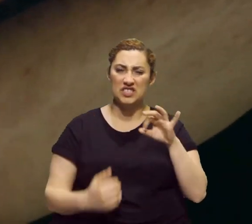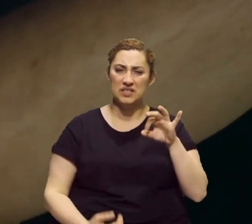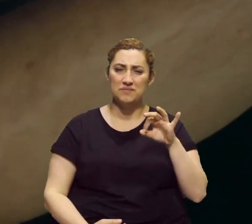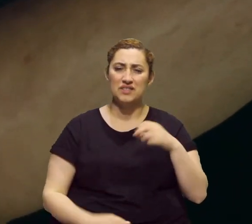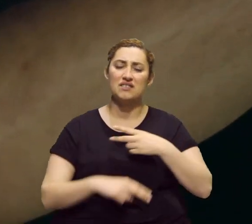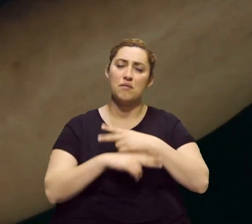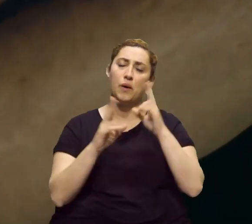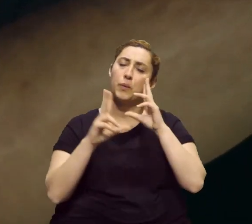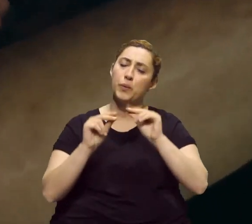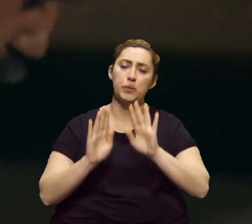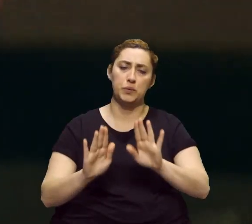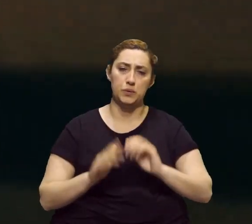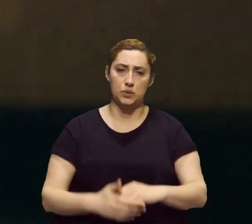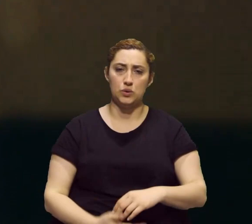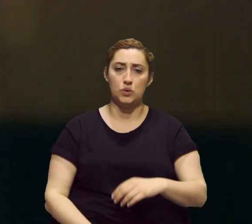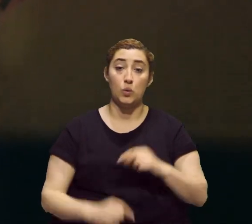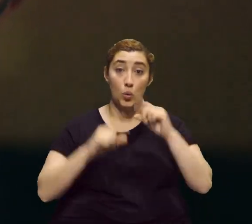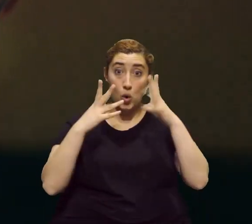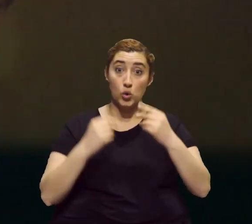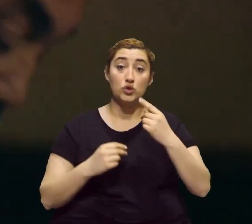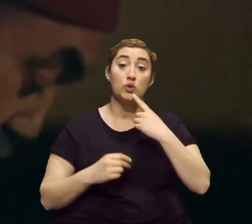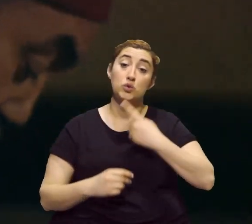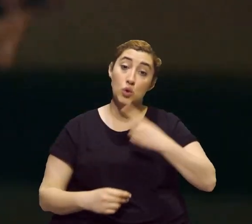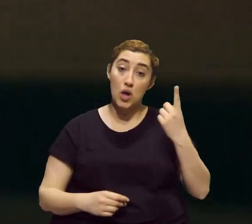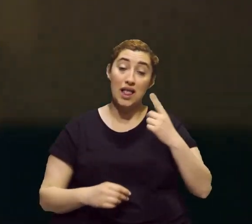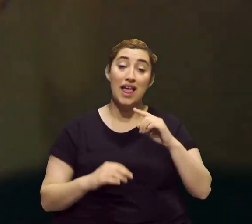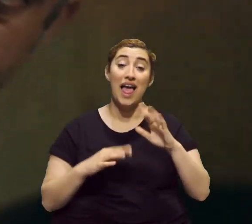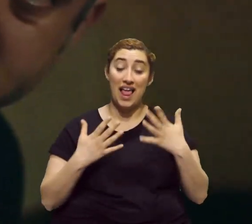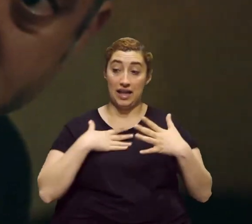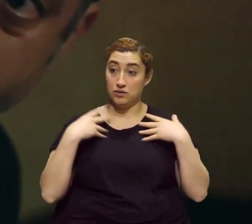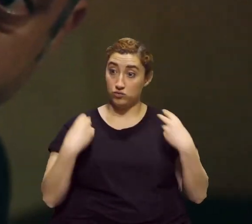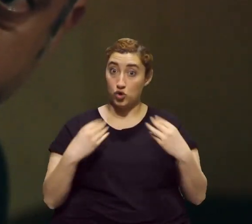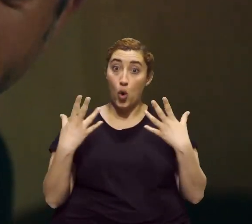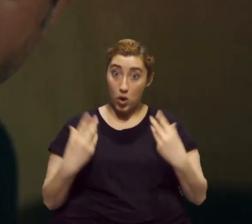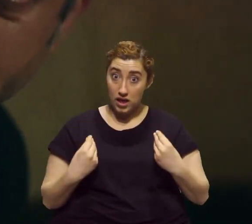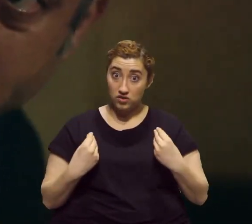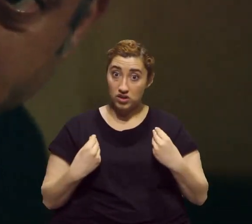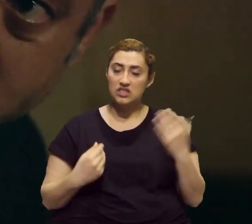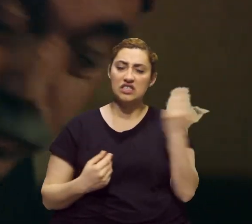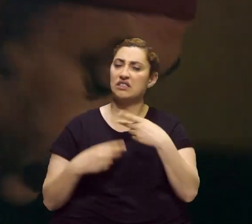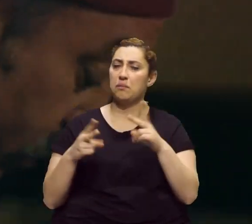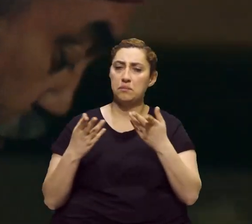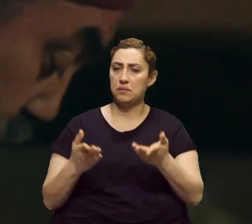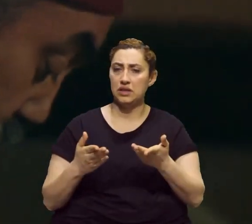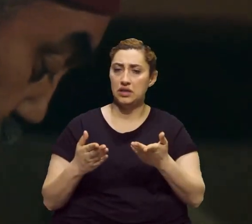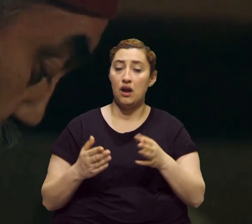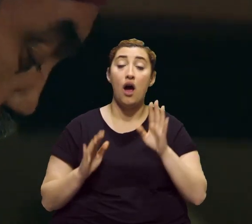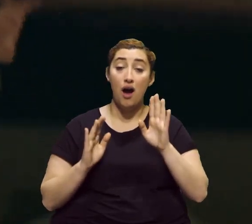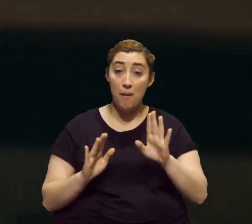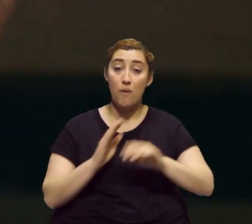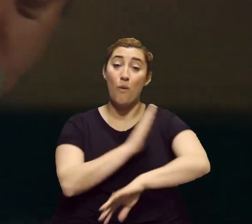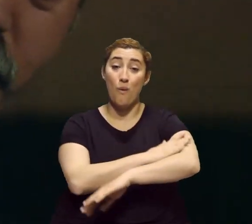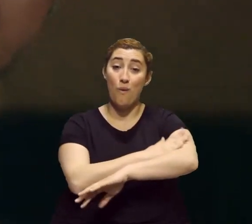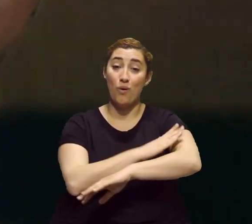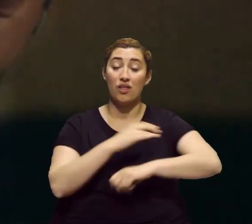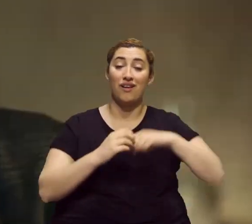Şimdi sabaha kadar uyur. Uyanınca söylersin. Eğer kendini iyi hissediyorsa gidebilir. Yalnız